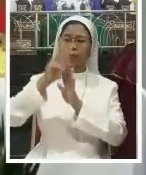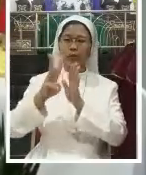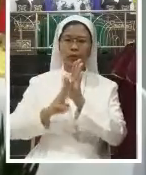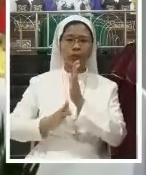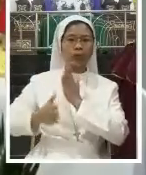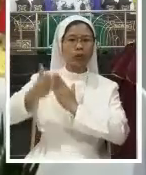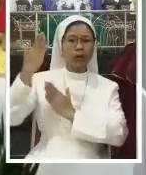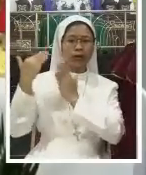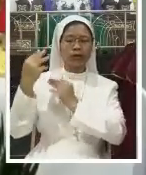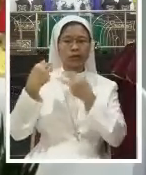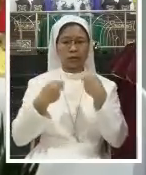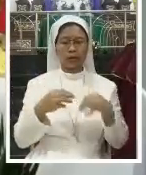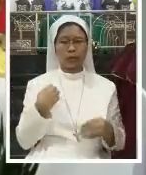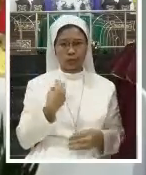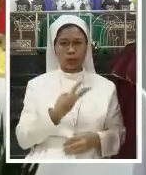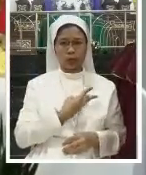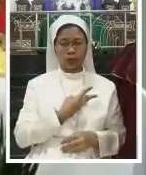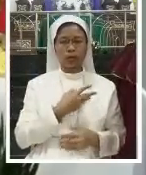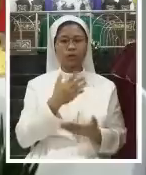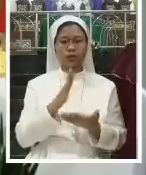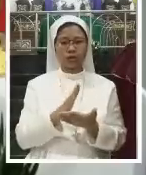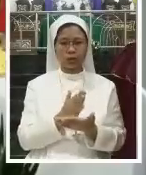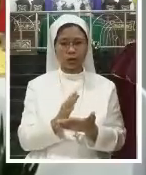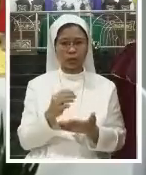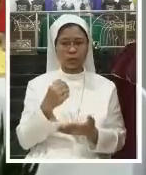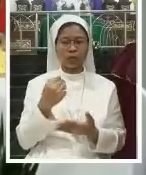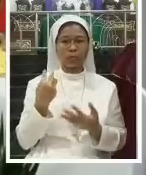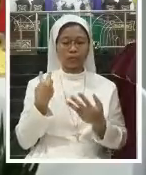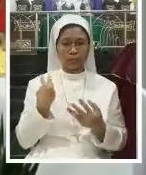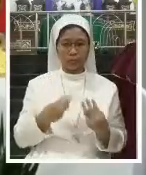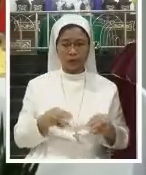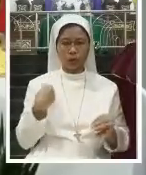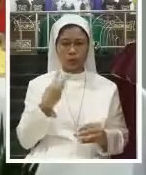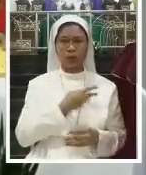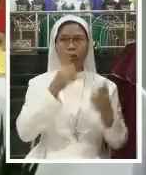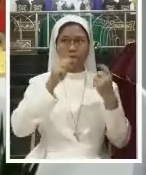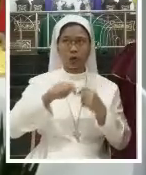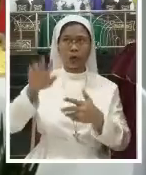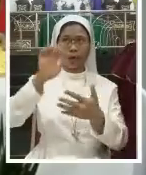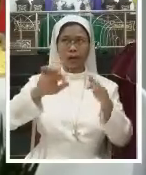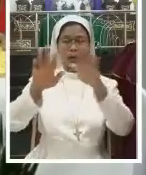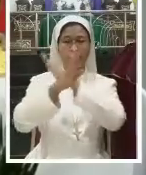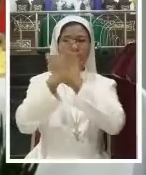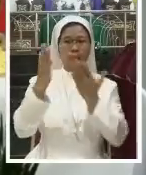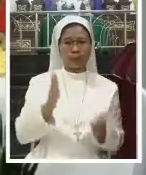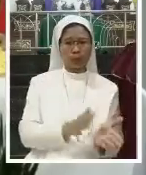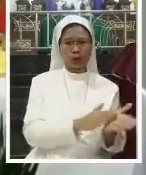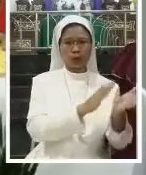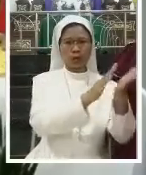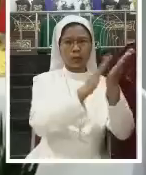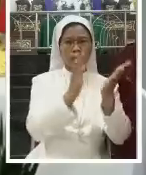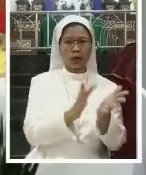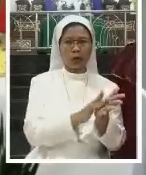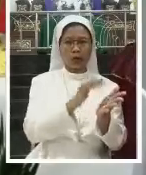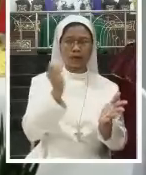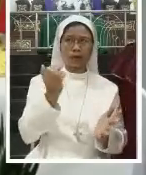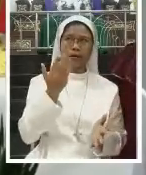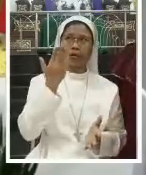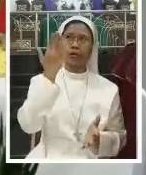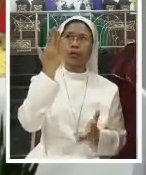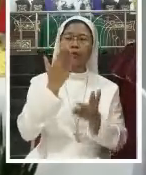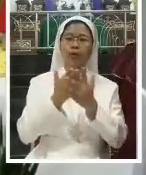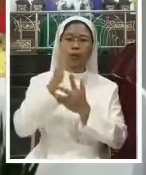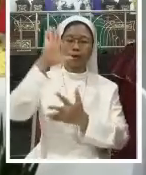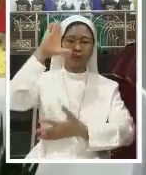imo, magkanigo maging kahiraskan buhay na dayang kasagkoran, mag-omaw asin magpamuraway sa imo siringman uli